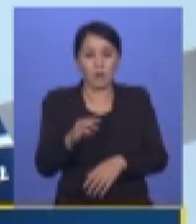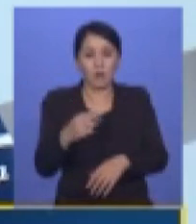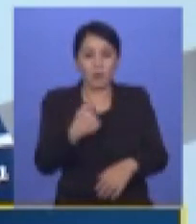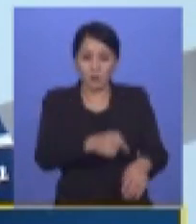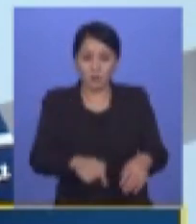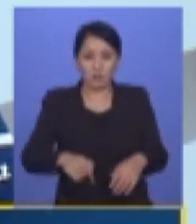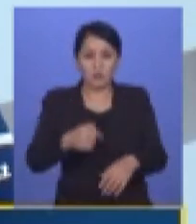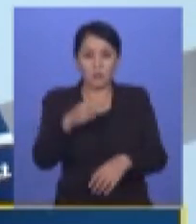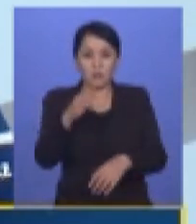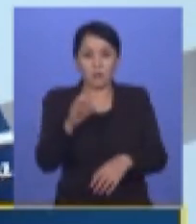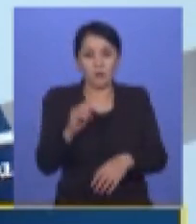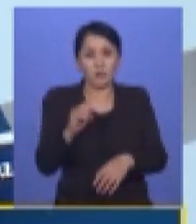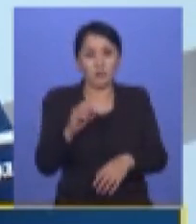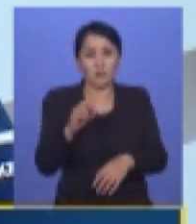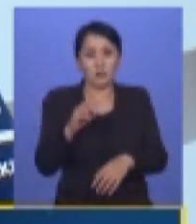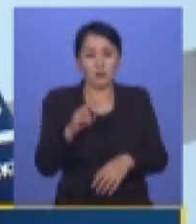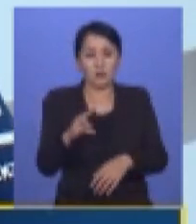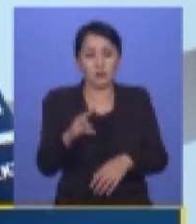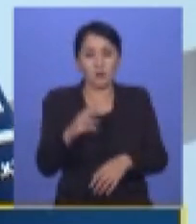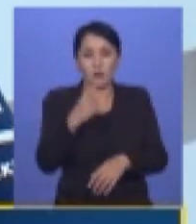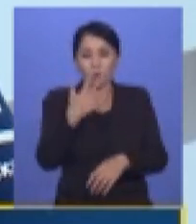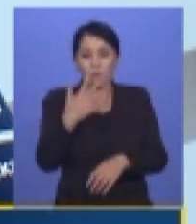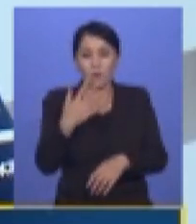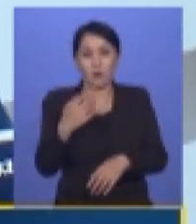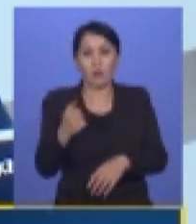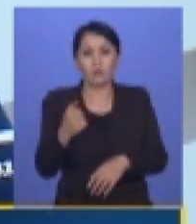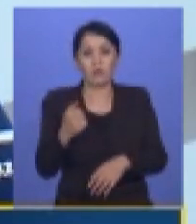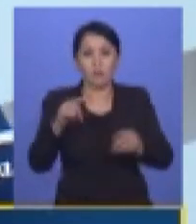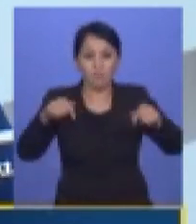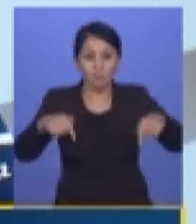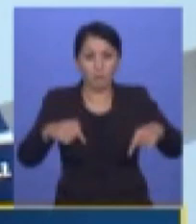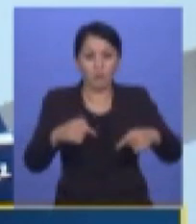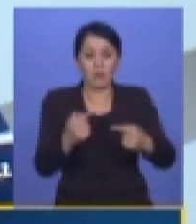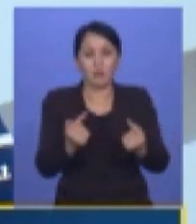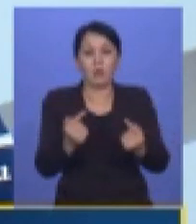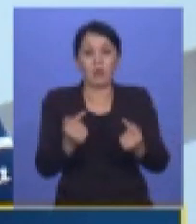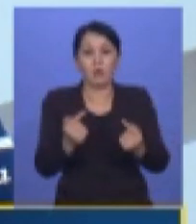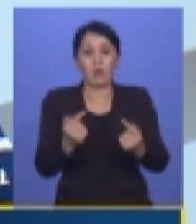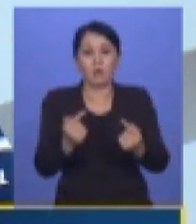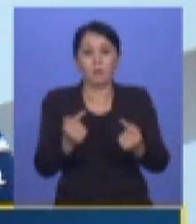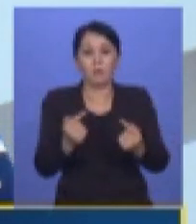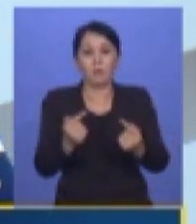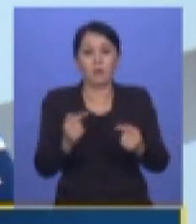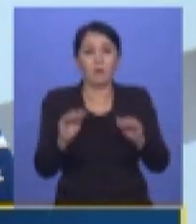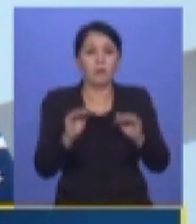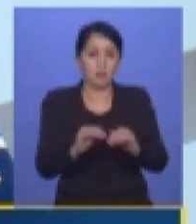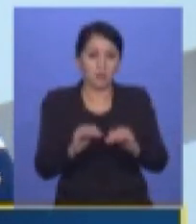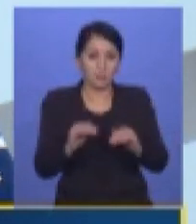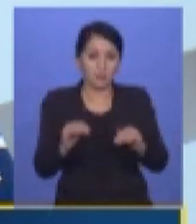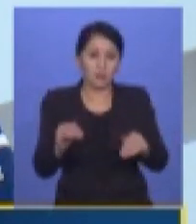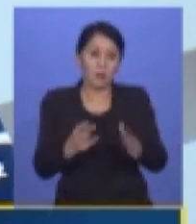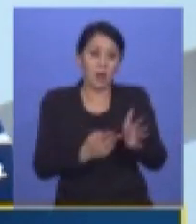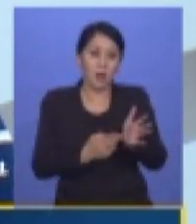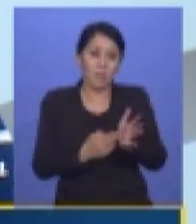бәрін кесілген, жарылған жерлердің бәрін орнына келтіріп, барлық ағзаларды орнына салып,